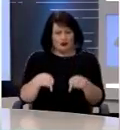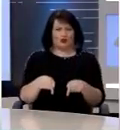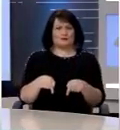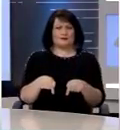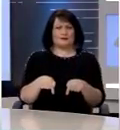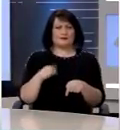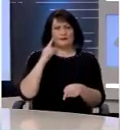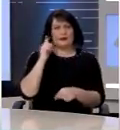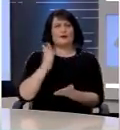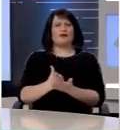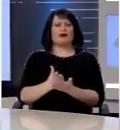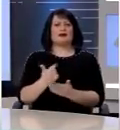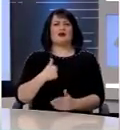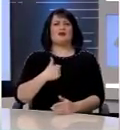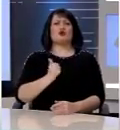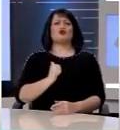Και είναι επιλογή μου να βρίσκομαι εδώ.